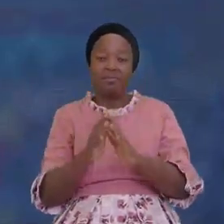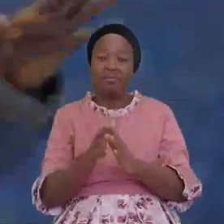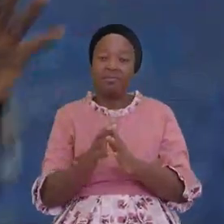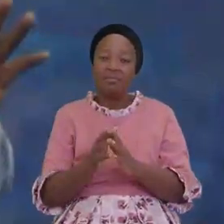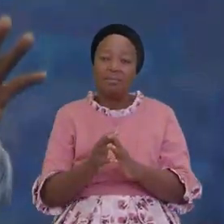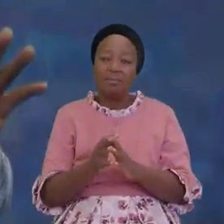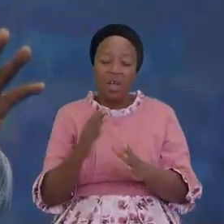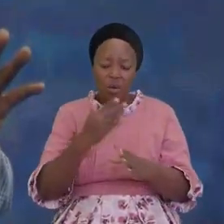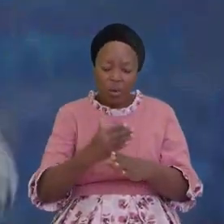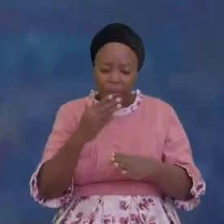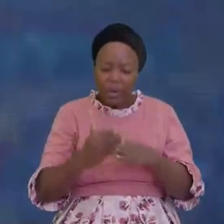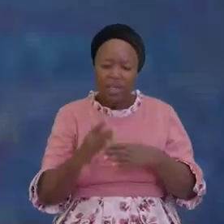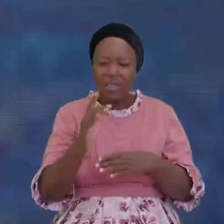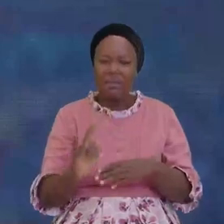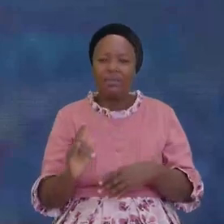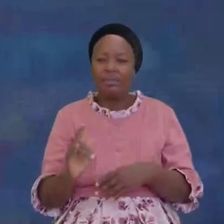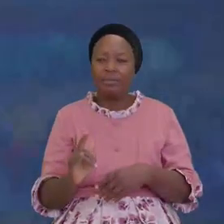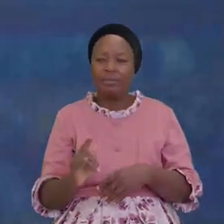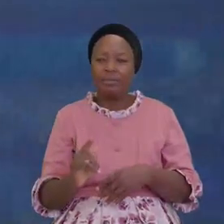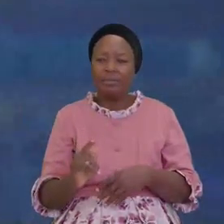À moins que tu t'abandonnes